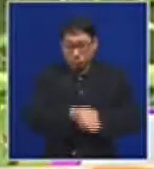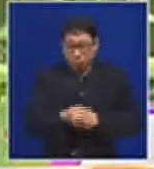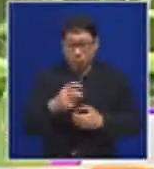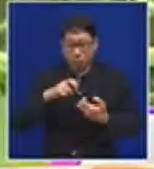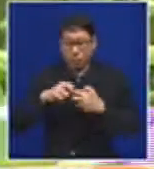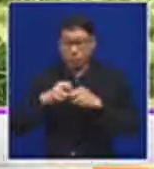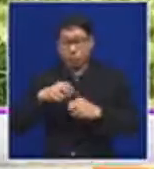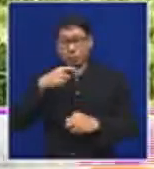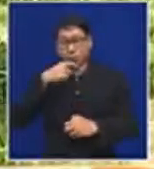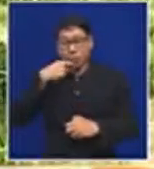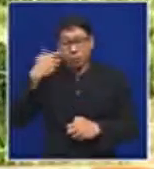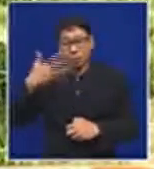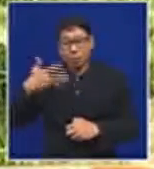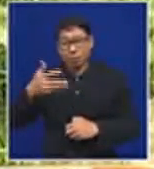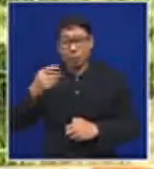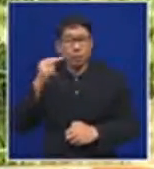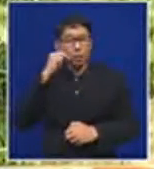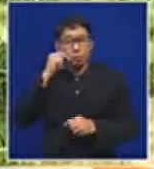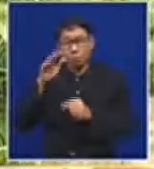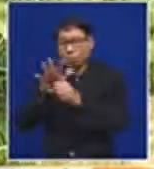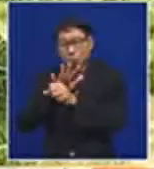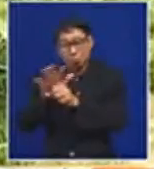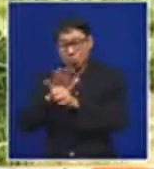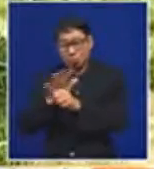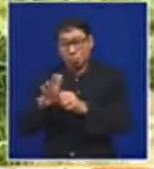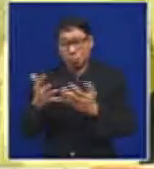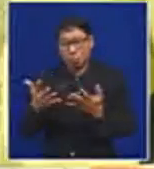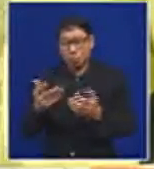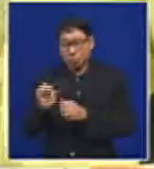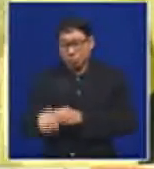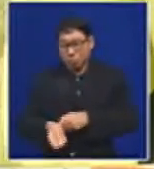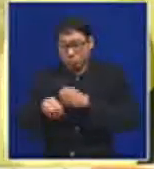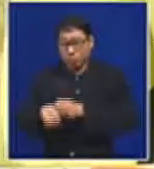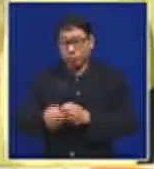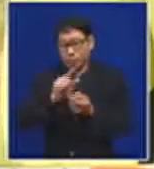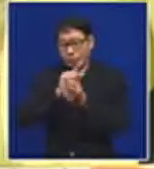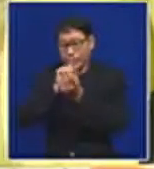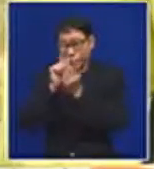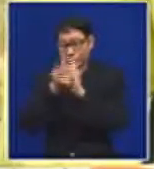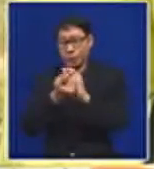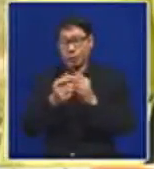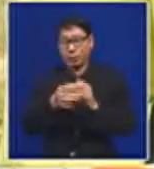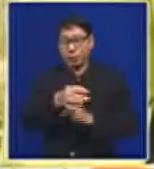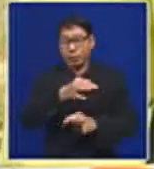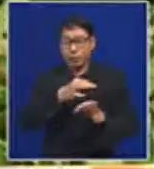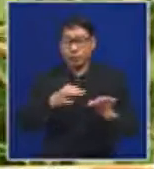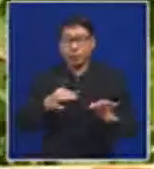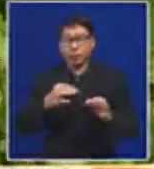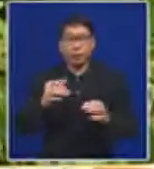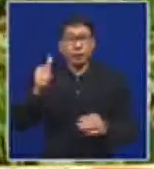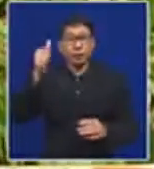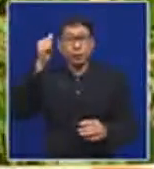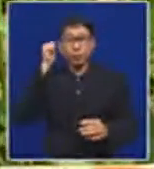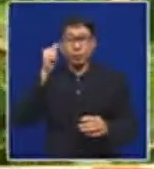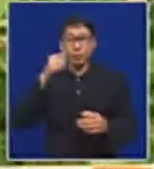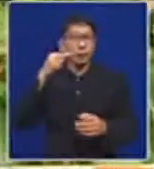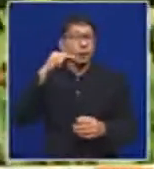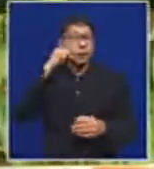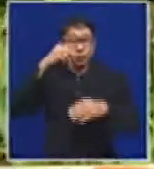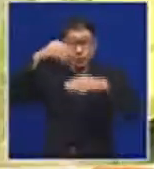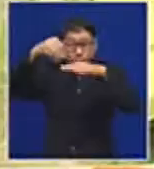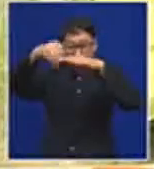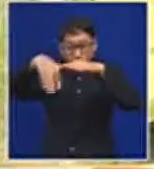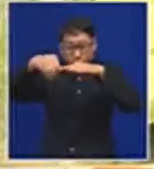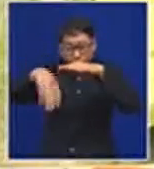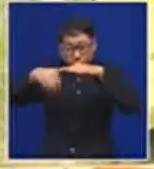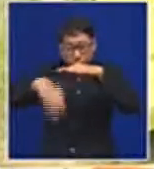ะน้ำแล้งไม่มีน้ำเพียงพอต่อการทำการเกษตรจึงได้เปลี่ยนวิธีใช้น้ำจากแบบเดิมมาเป็นระบบน้ำหยดสาม